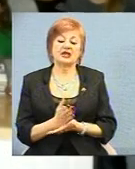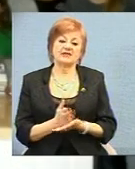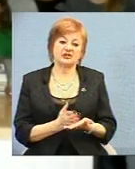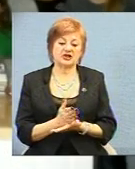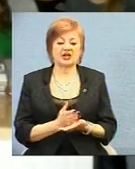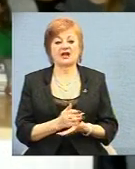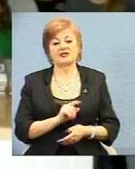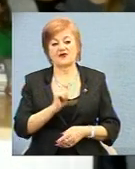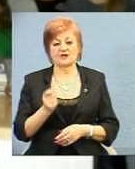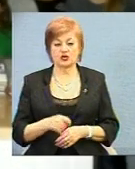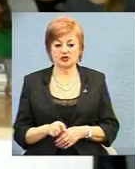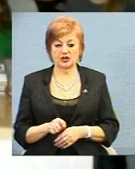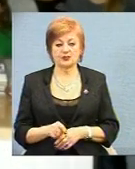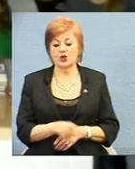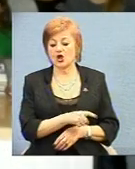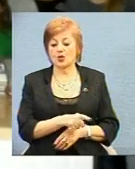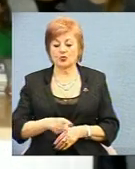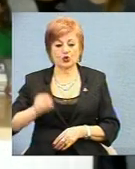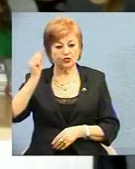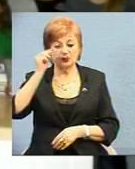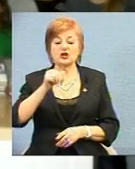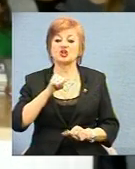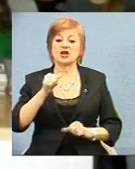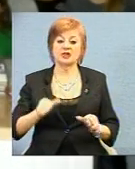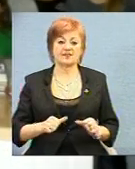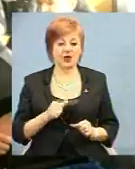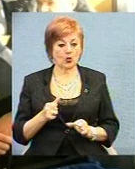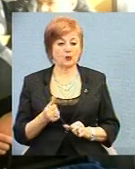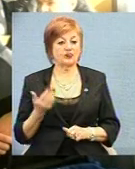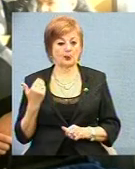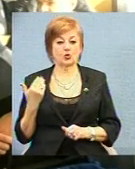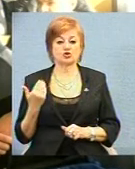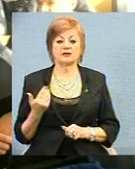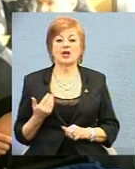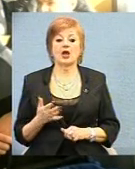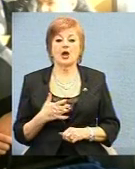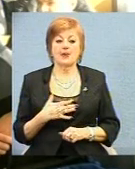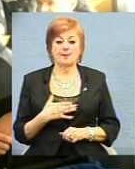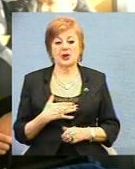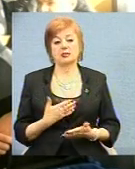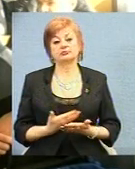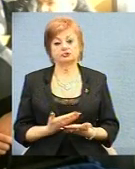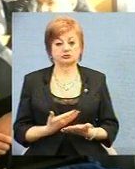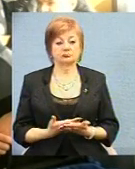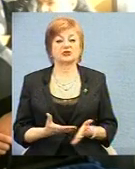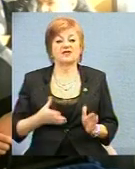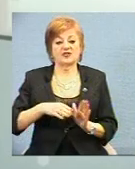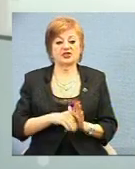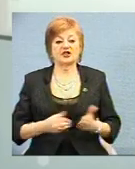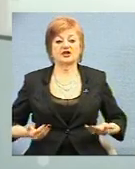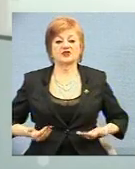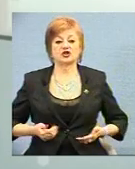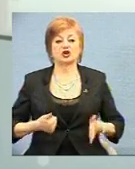війни. Протягом навчального року минулого ми десь втілили у життя